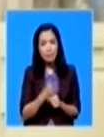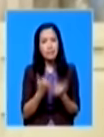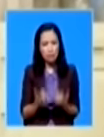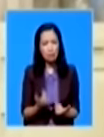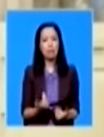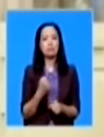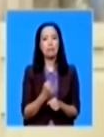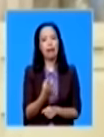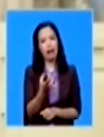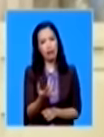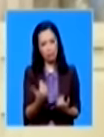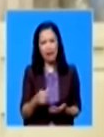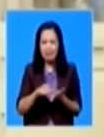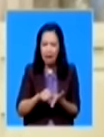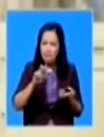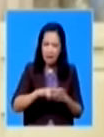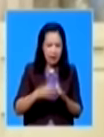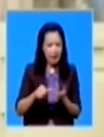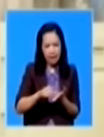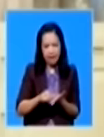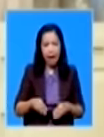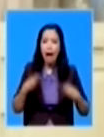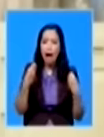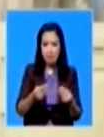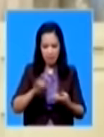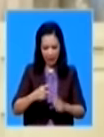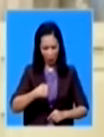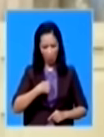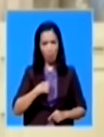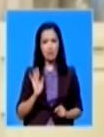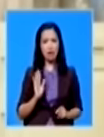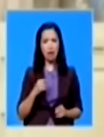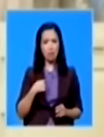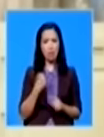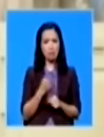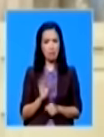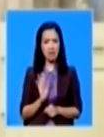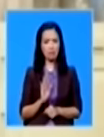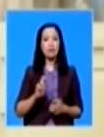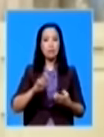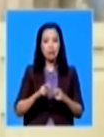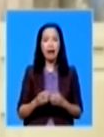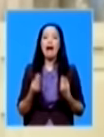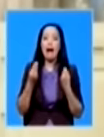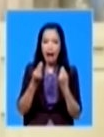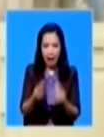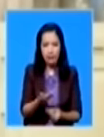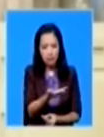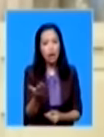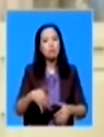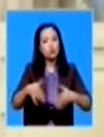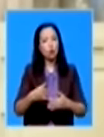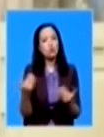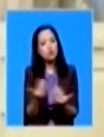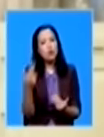อยู่นี่อ่ะผมแก้ปัญหาเขาทั้งนั้นเลยนะไม่ใช่ปัญหาของผมนะผมไม่ได้ทำไว้นะมาแก้ปัญหาเขาแล้วเพื่อเขาในวันหน้าและเพื่อลูกหลานของเ